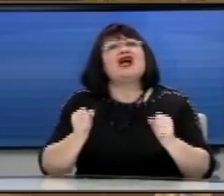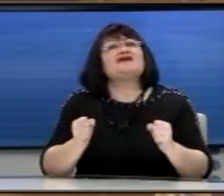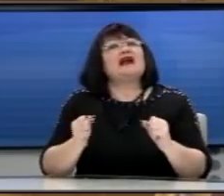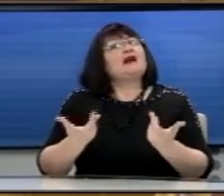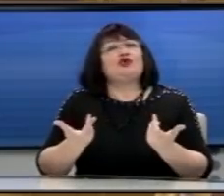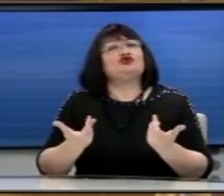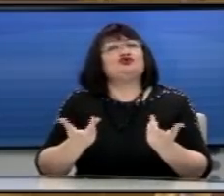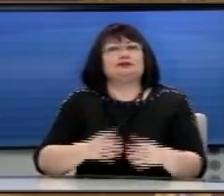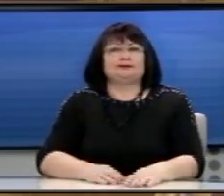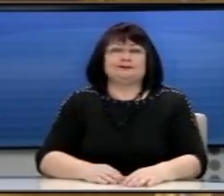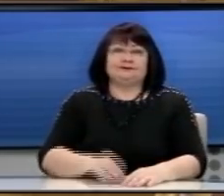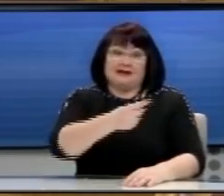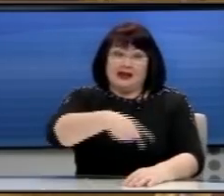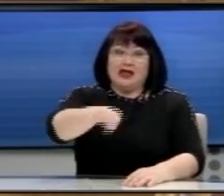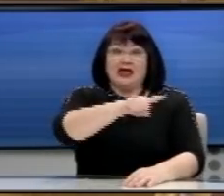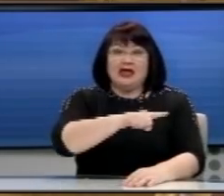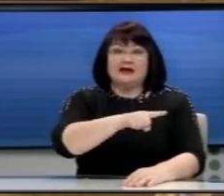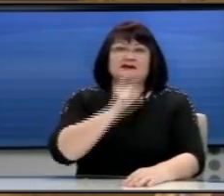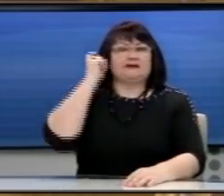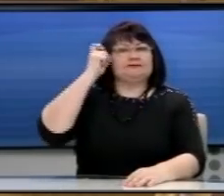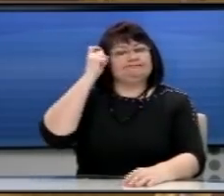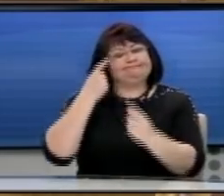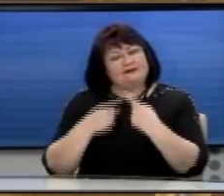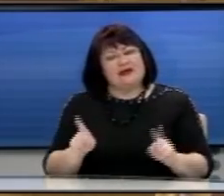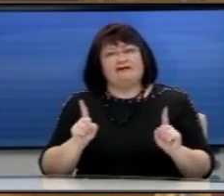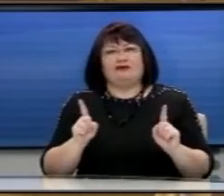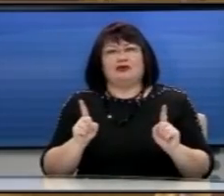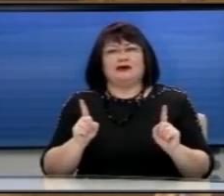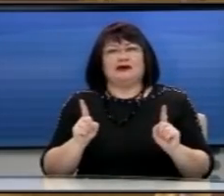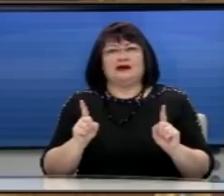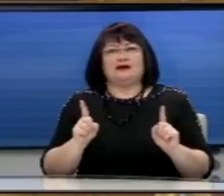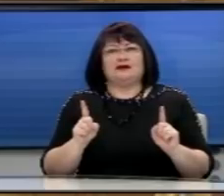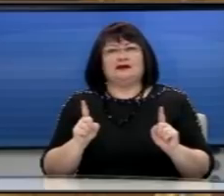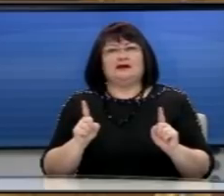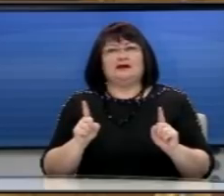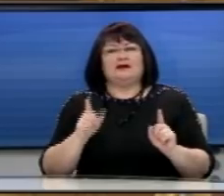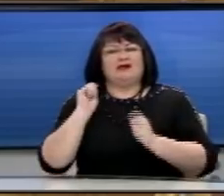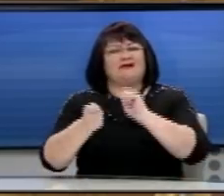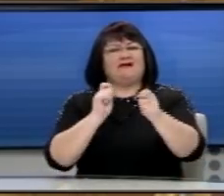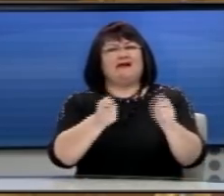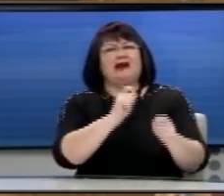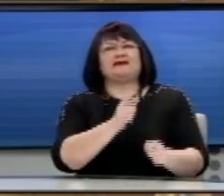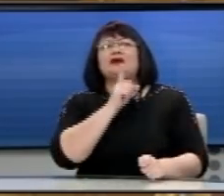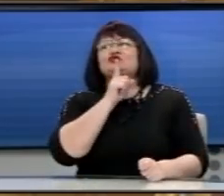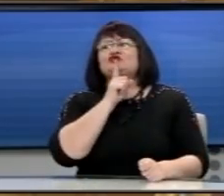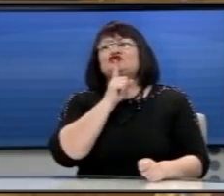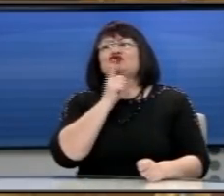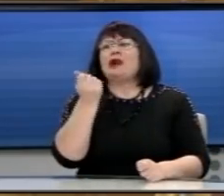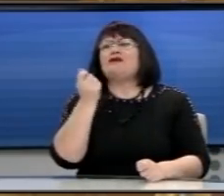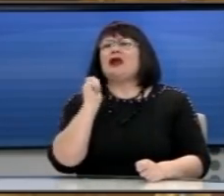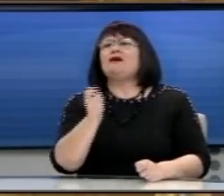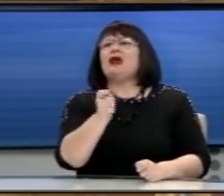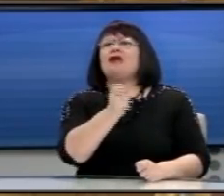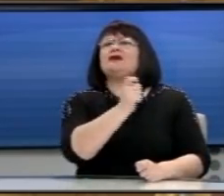ασφάλεια. Αλλά εσείς άλλα πράγματα σκέφτεστε. Να μπουκώσετε κάποιους ομίλους με ζεστό